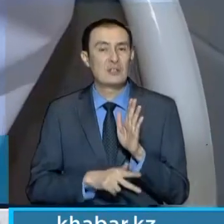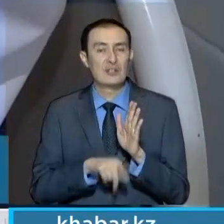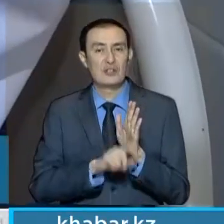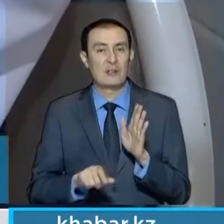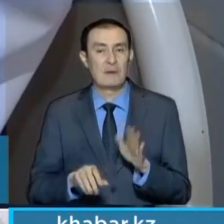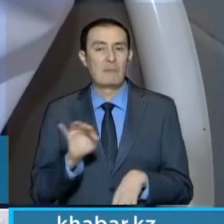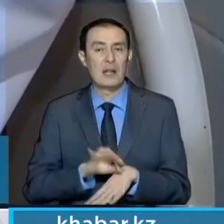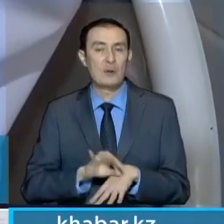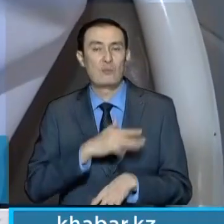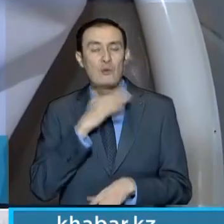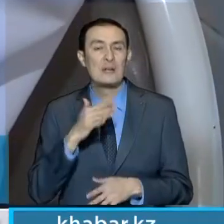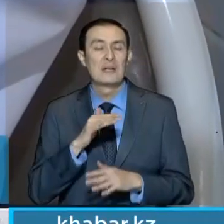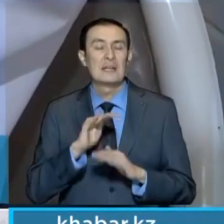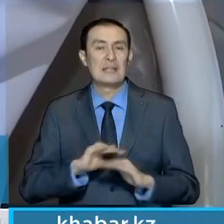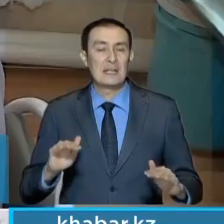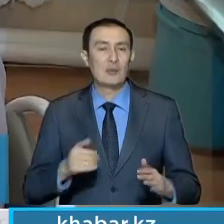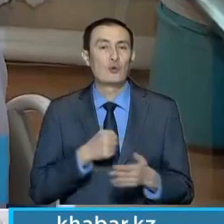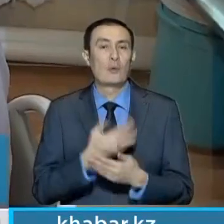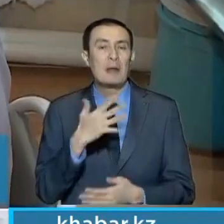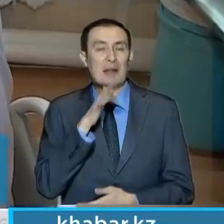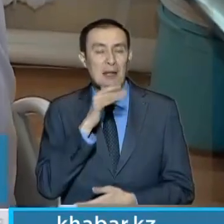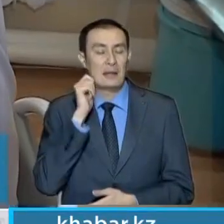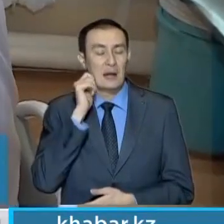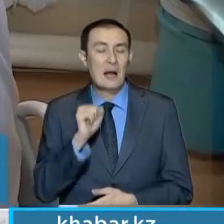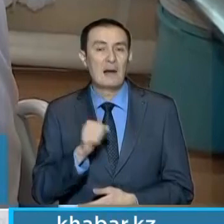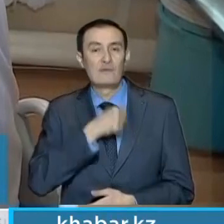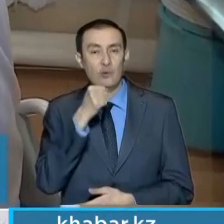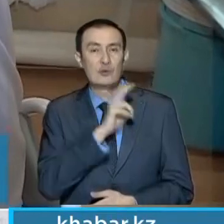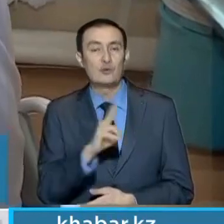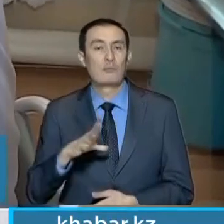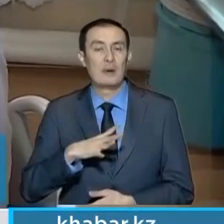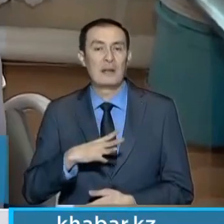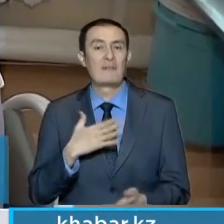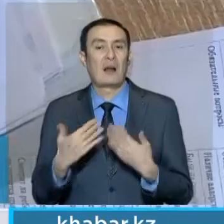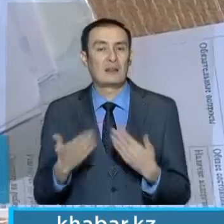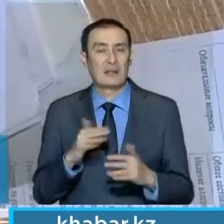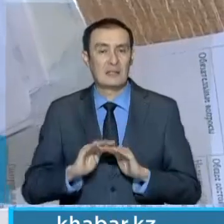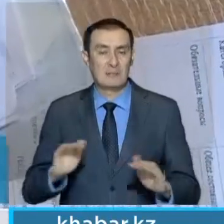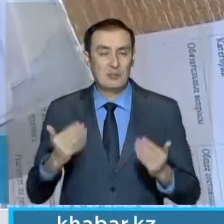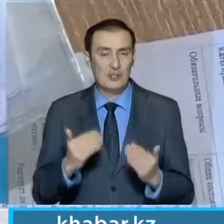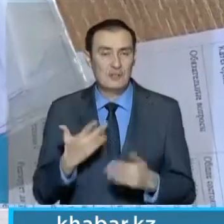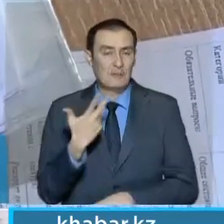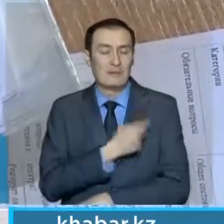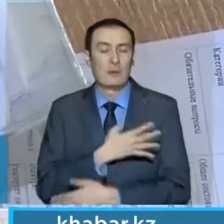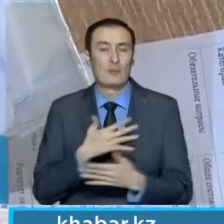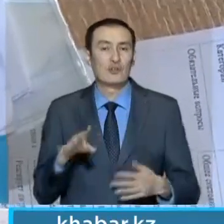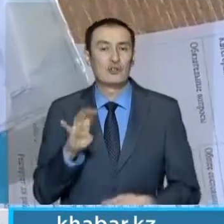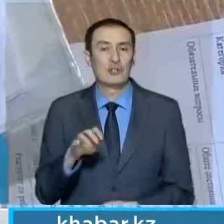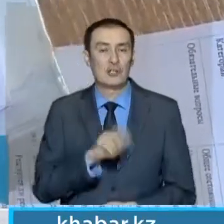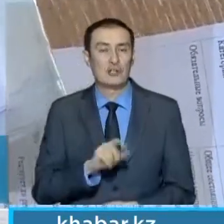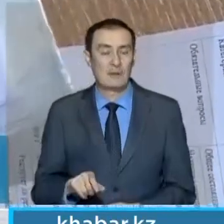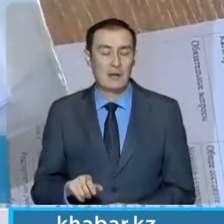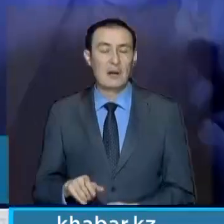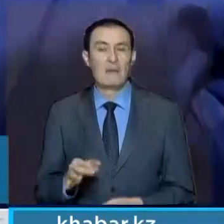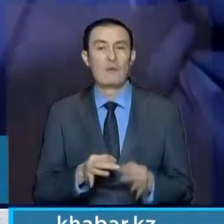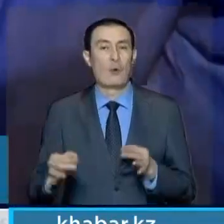В основном болеют дети до 5 лет, а среди взрослого населения те, кто были в контакте. Сейчас в очагах привито больше 400 человек.